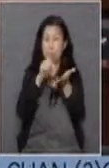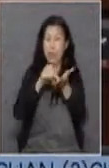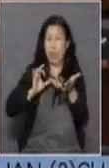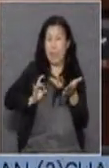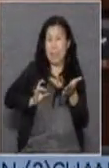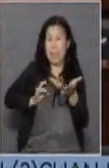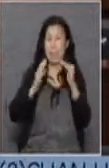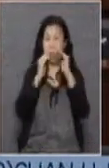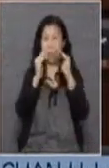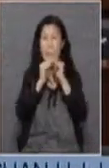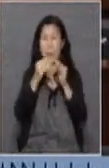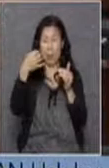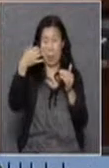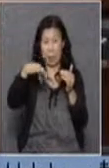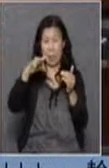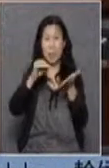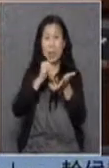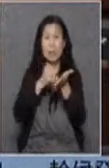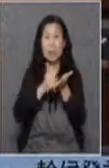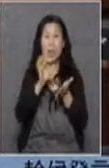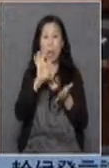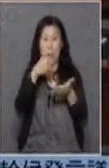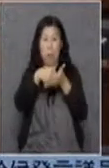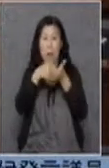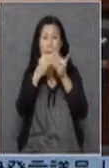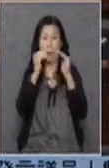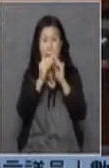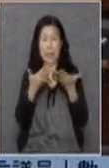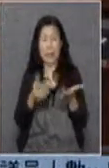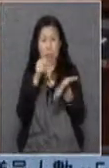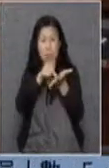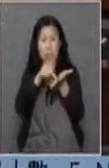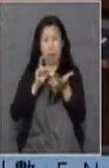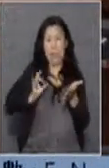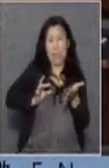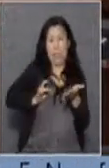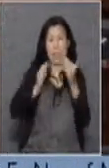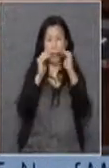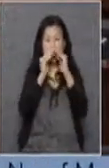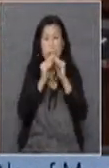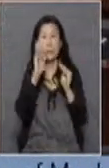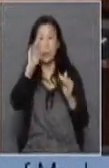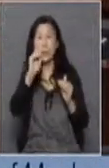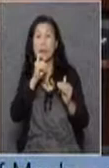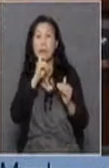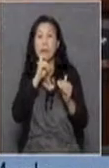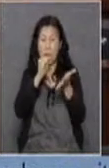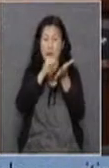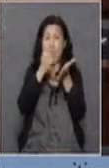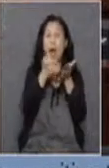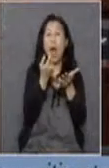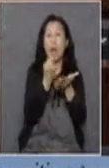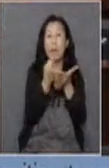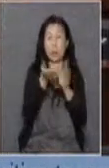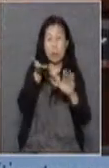额，令到本身是没有自置物业而正租住私人楼宇的人士享有的税务优惠上限